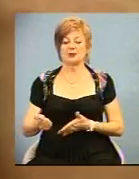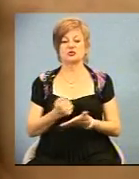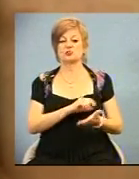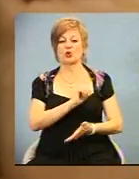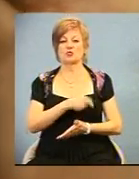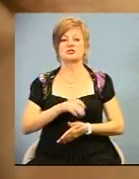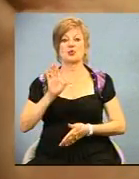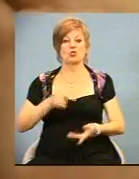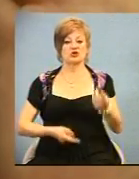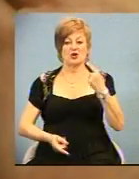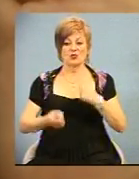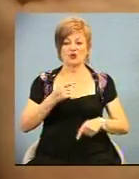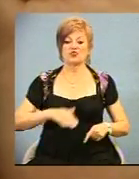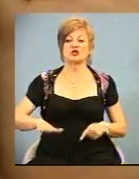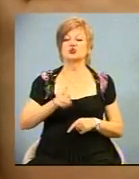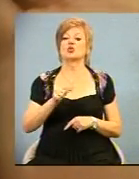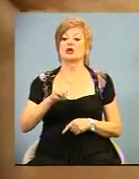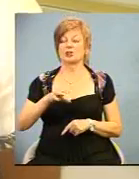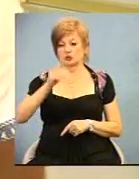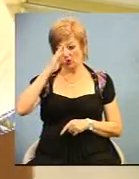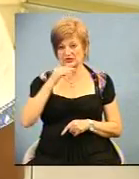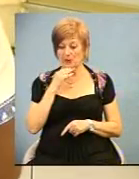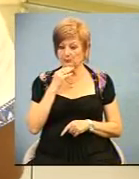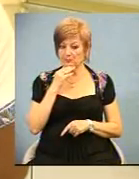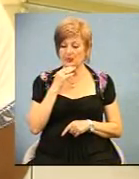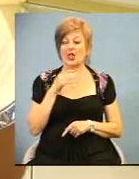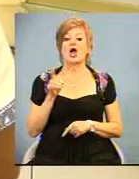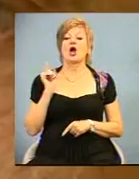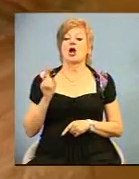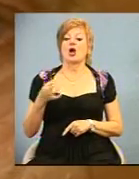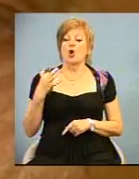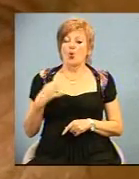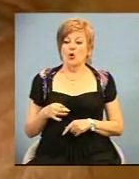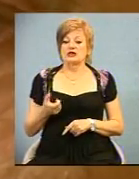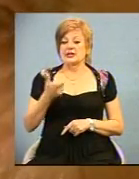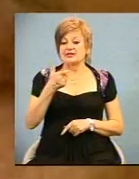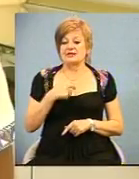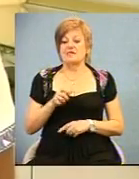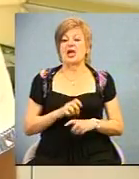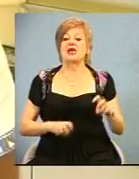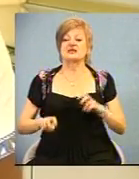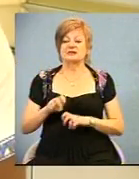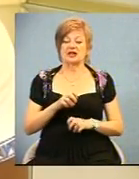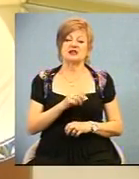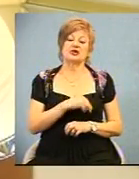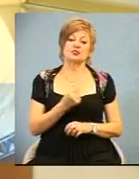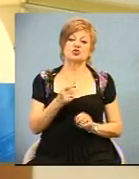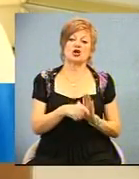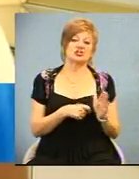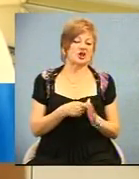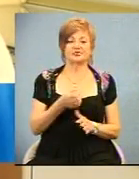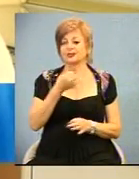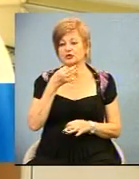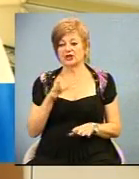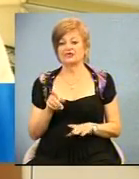силами після повернення із зони АТО батька. Скажімо так, він себе іскав немножко. По роботам на шахті не пішло,